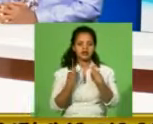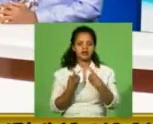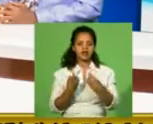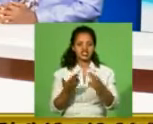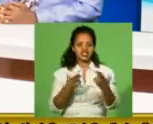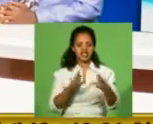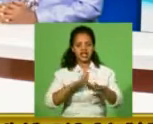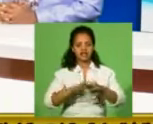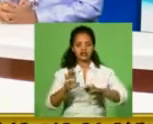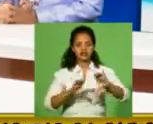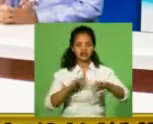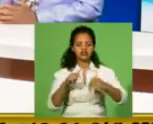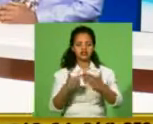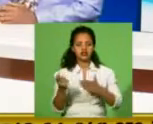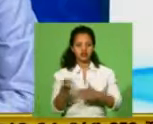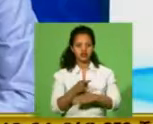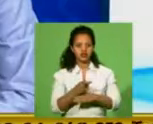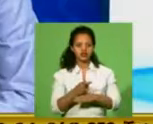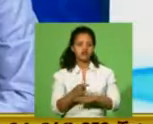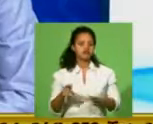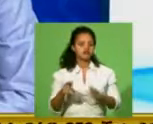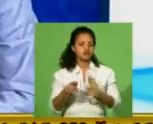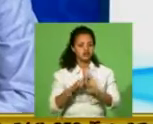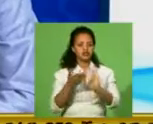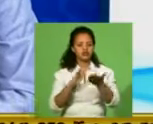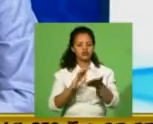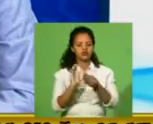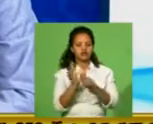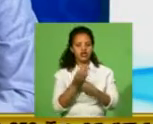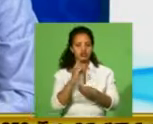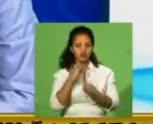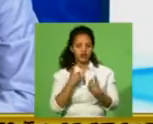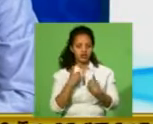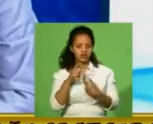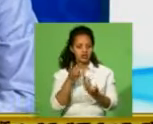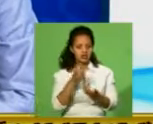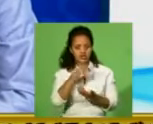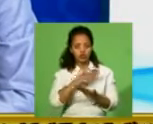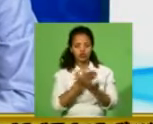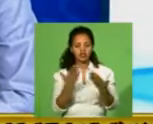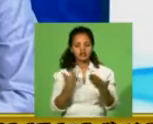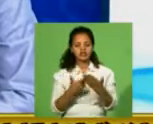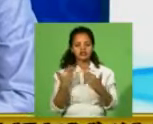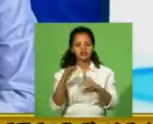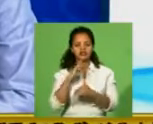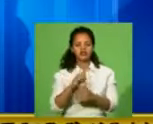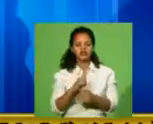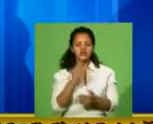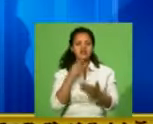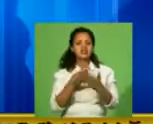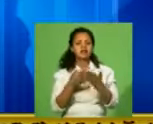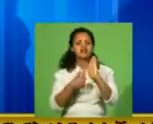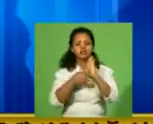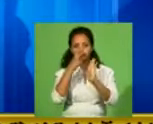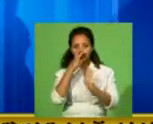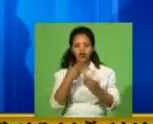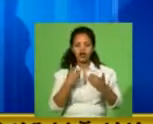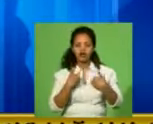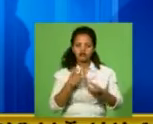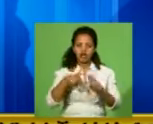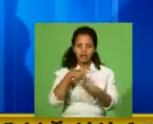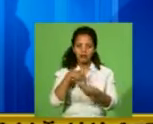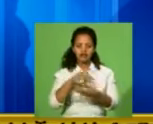በተለይ እየተደረገ ስለሆነ ፖዚቲቭ የሆነበት ሁኔታ ነው ያለው ማለት ነው። የዚህ ሰውዬ ጉዳይ በዚህ ልክ ነው። መልካም። እንዲህ ምልክቶች የታዩባቸው አካባቢዎች